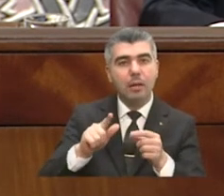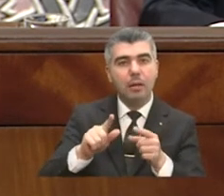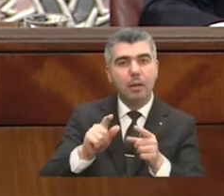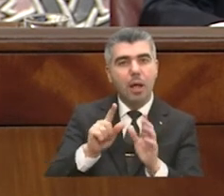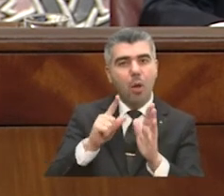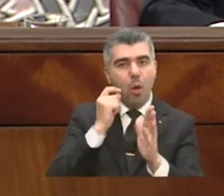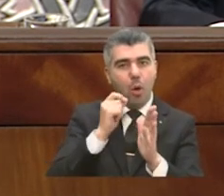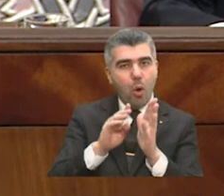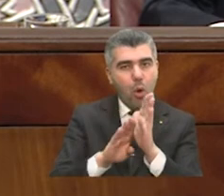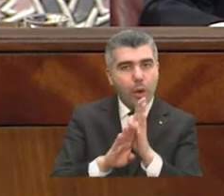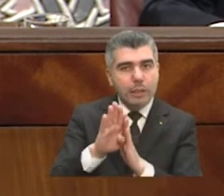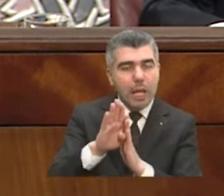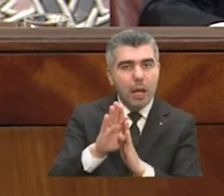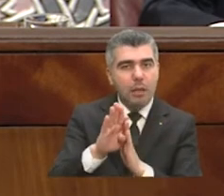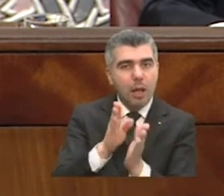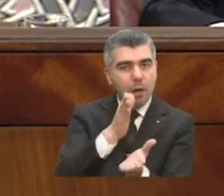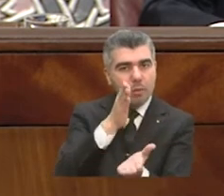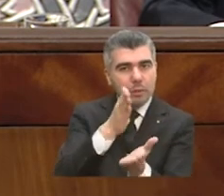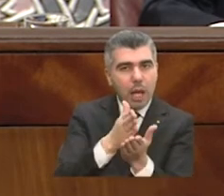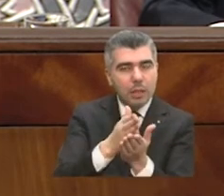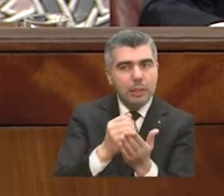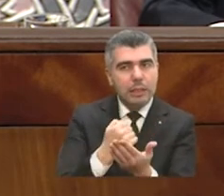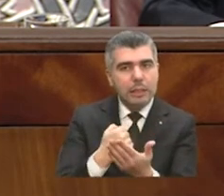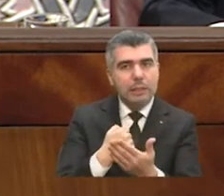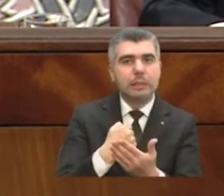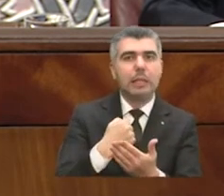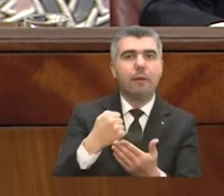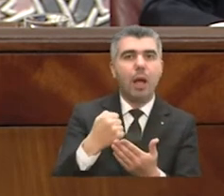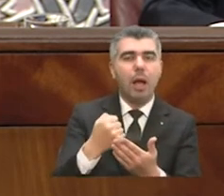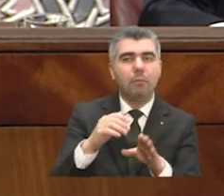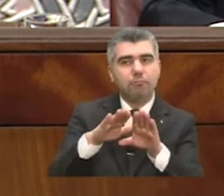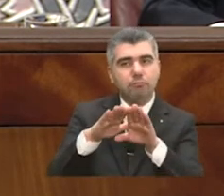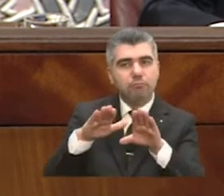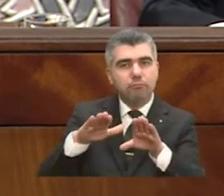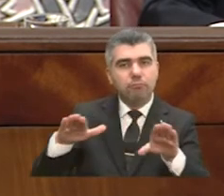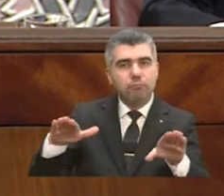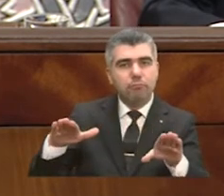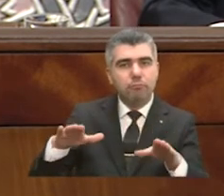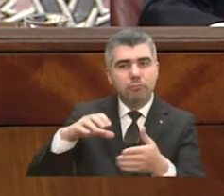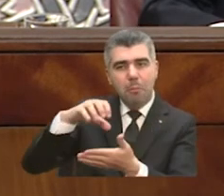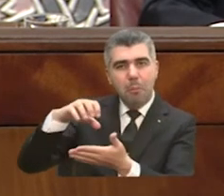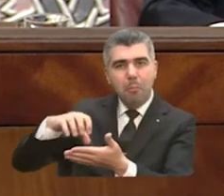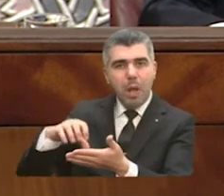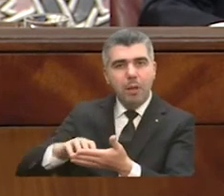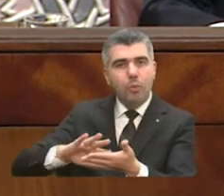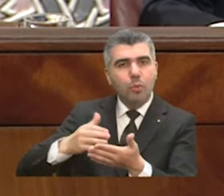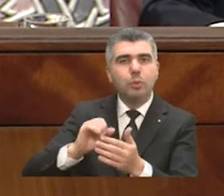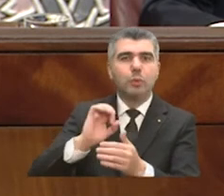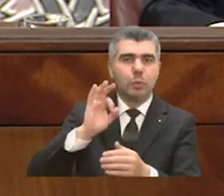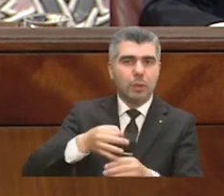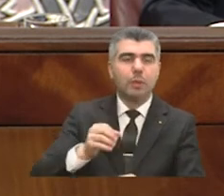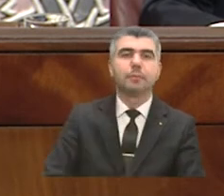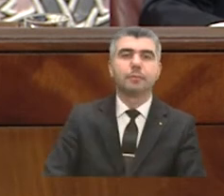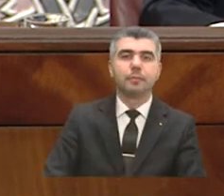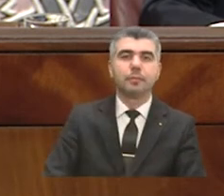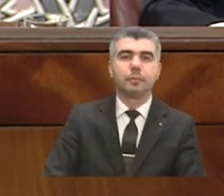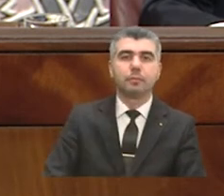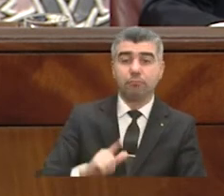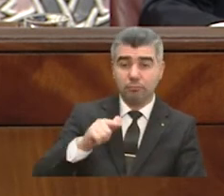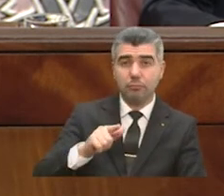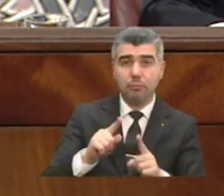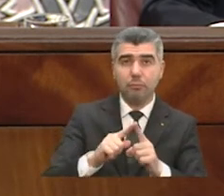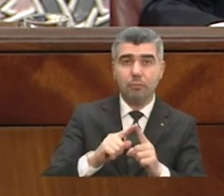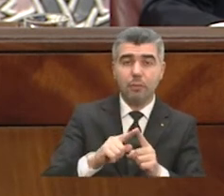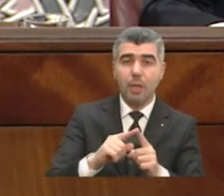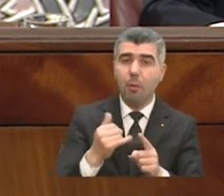par certaines parties. contre un pays